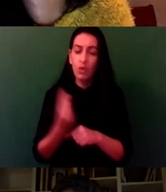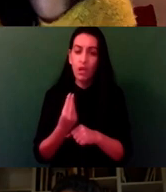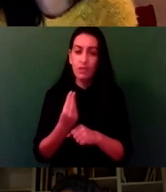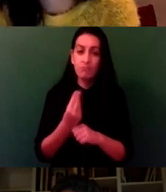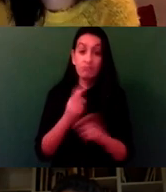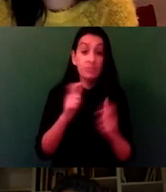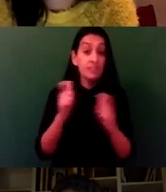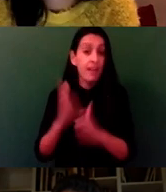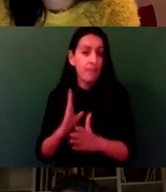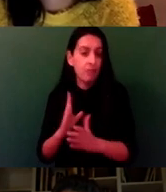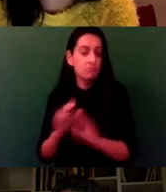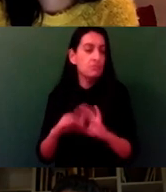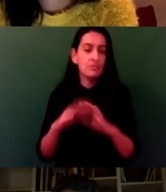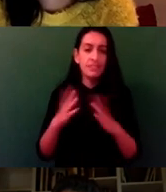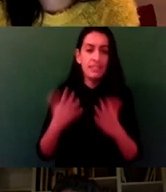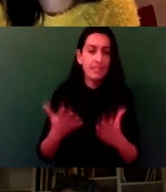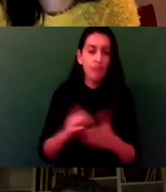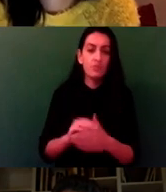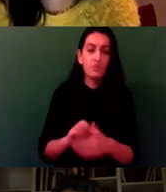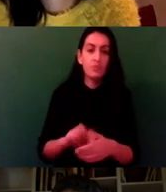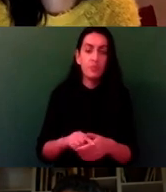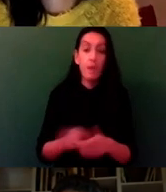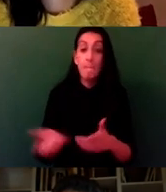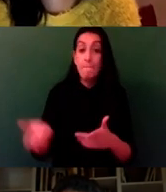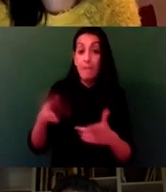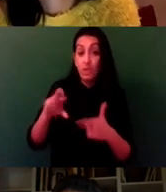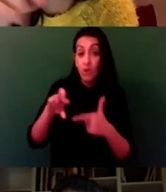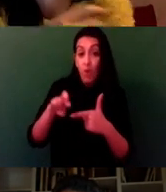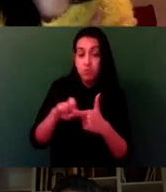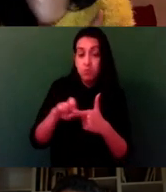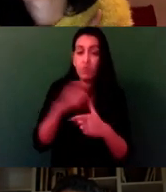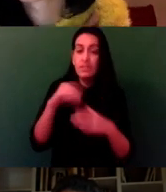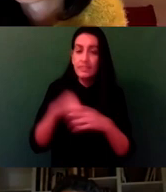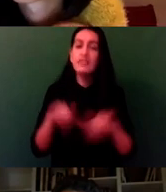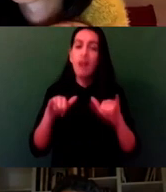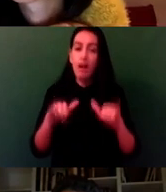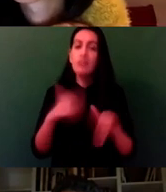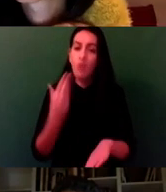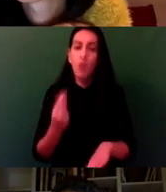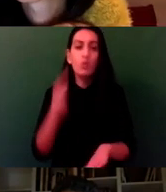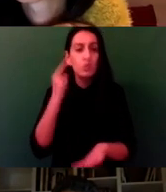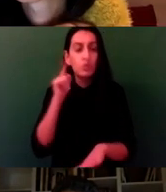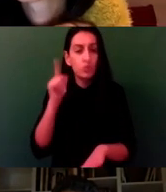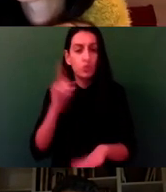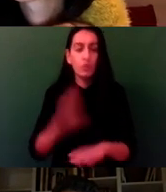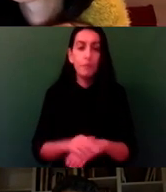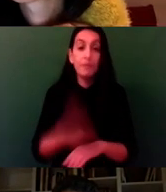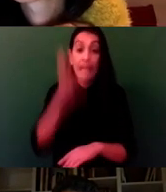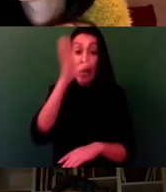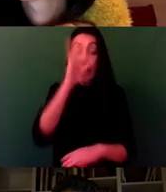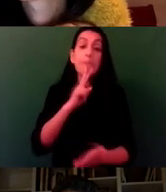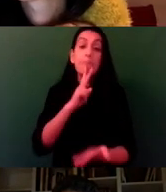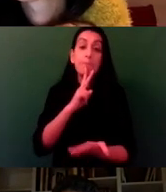Bence diğer proje süreçleri için de benzer şeyler geçerli diye düşünüyorum. Yani bence karar vericilerin bu süreçlerde biraz